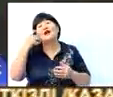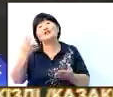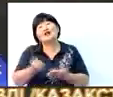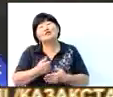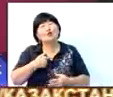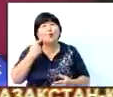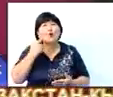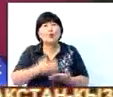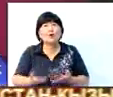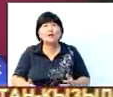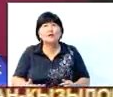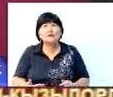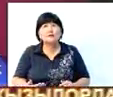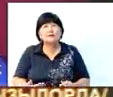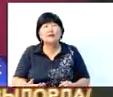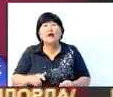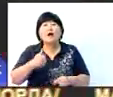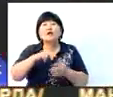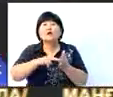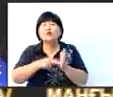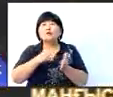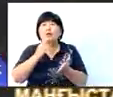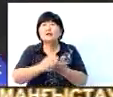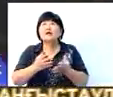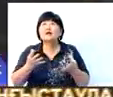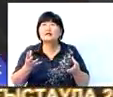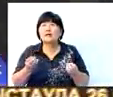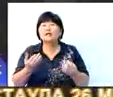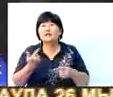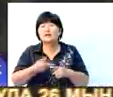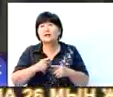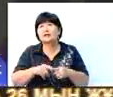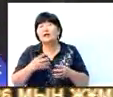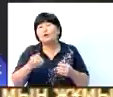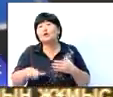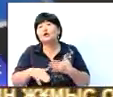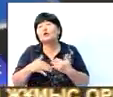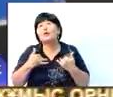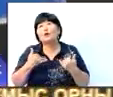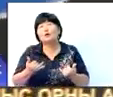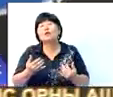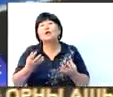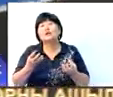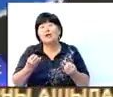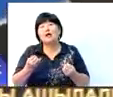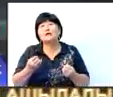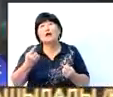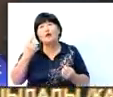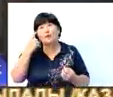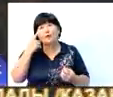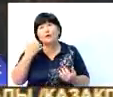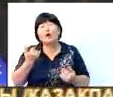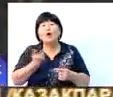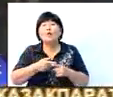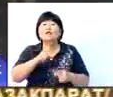шығарса деген ой менде. Алда жоспарлар бар, тағы да көмек көрсетіп, демеушілік көрсетуге тағы да ойлар бар.